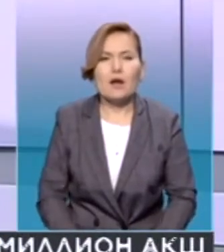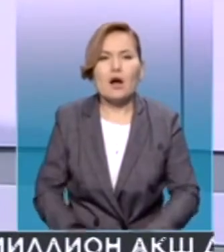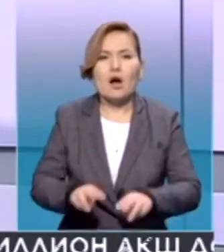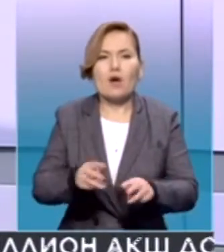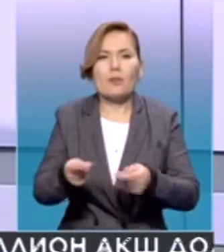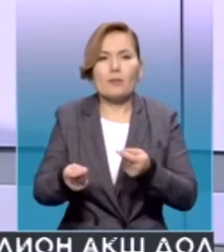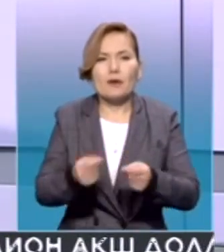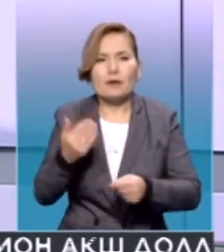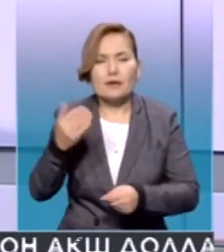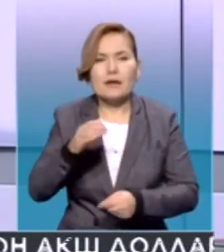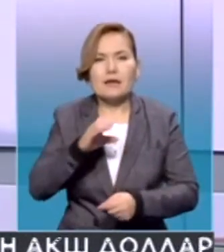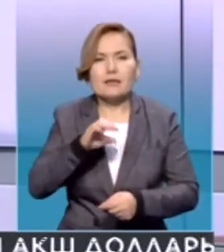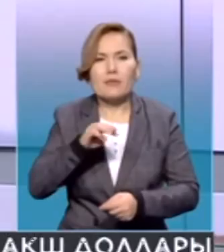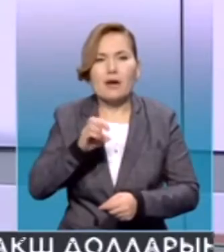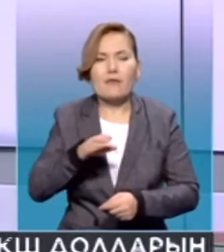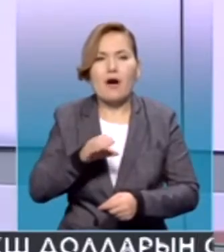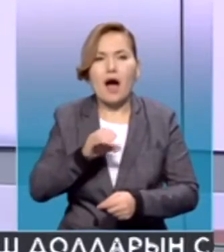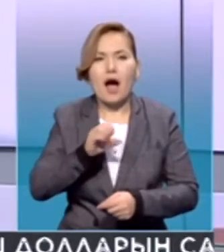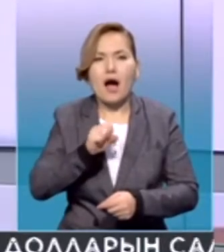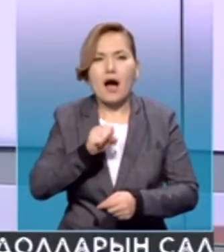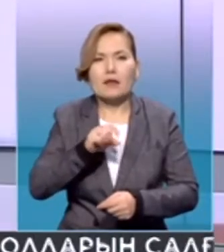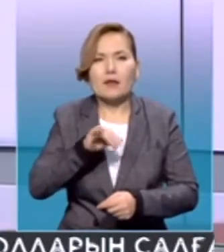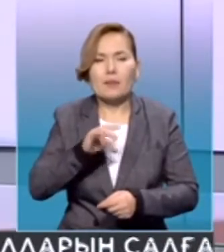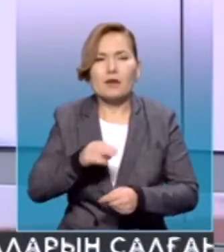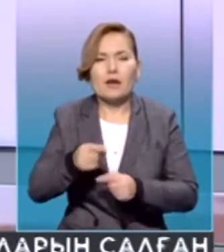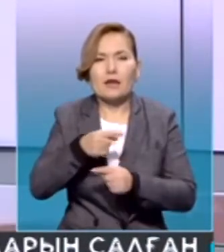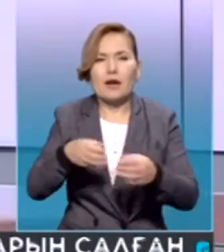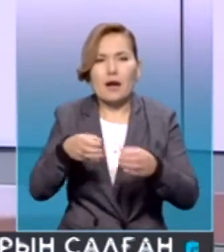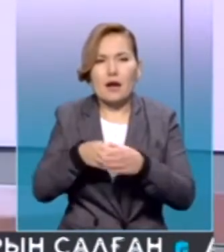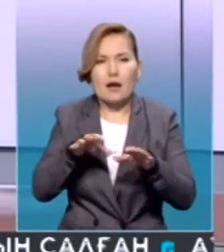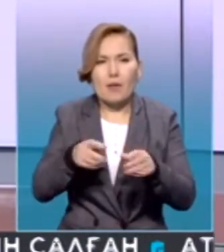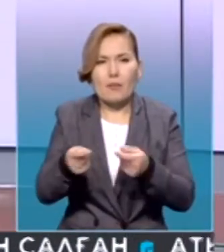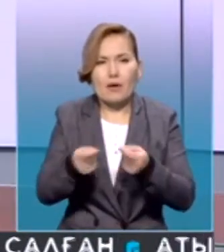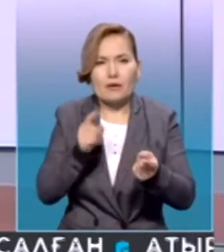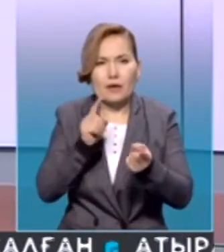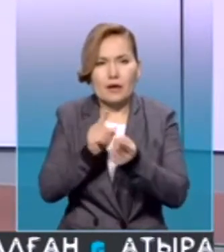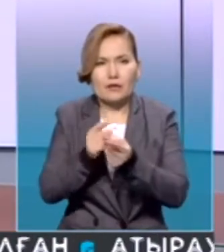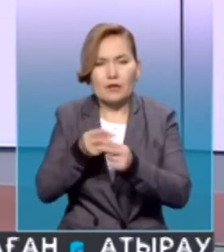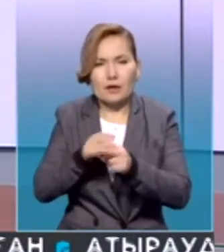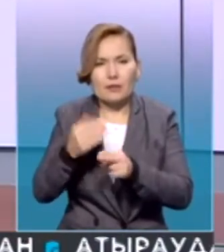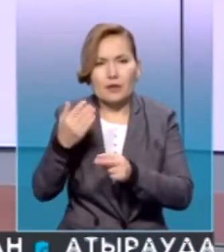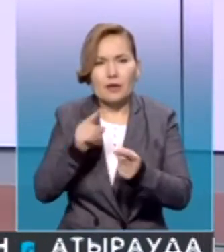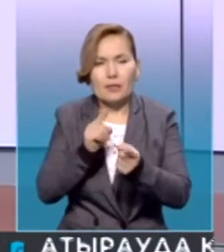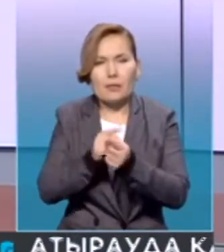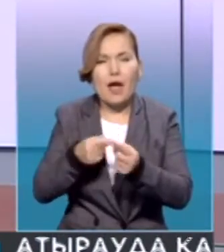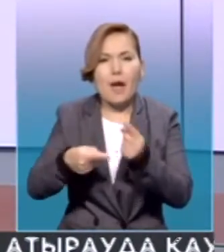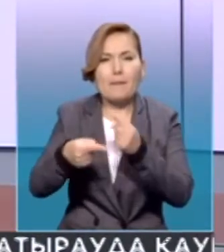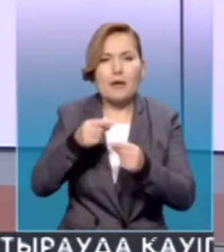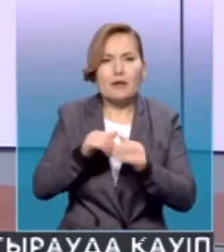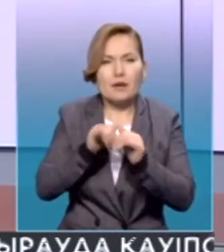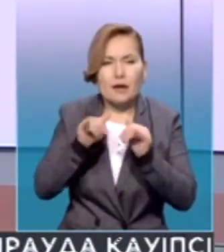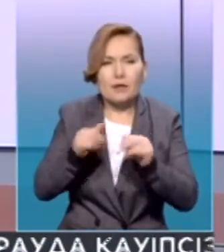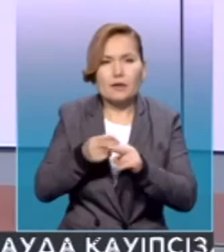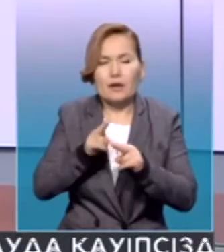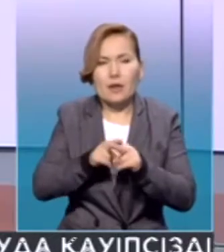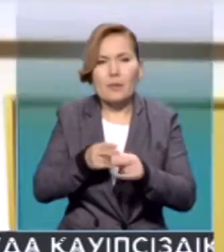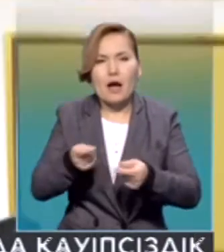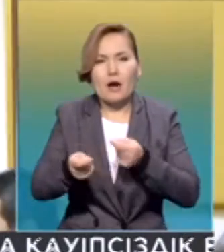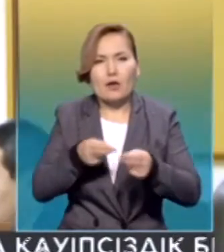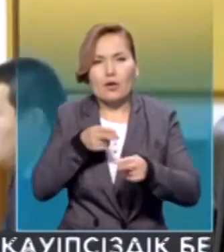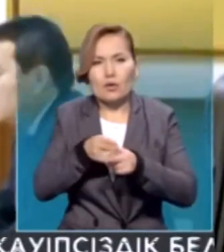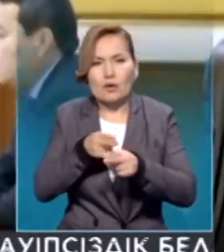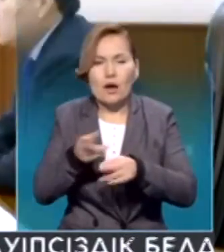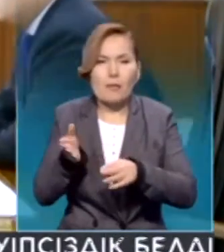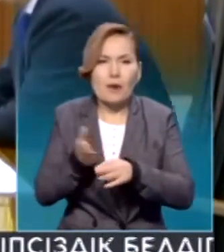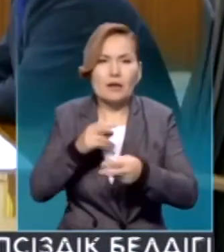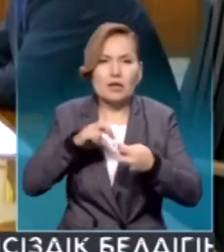Үкімет басшысы Әлихан Смайылов Атамекен кәсіпкерлер палатасының төрағасы Райымбек Баталовты қабылдады. Кездесуде бизнесті дамыту және саладағы әкімшілік кедергілерді